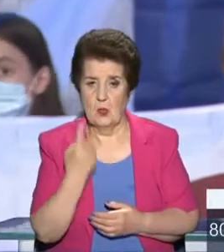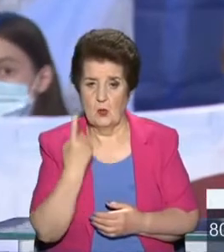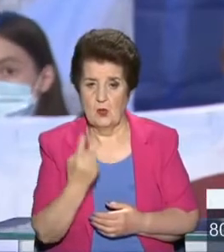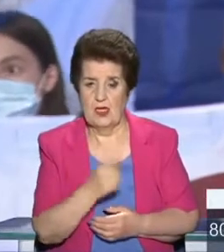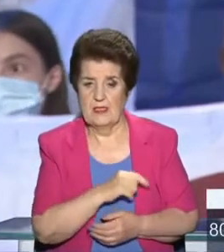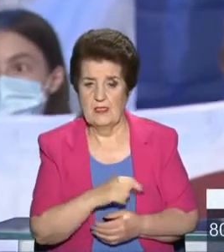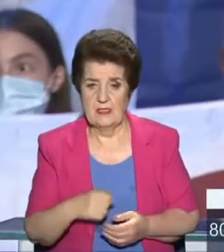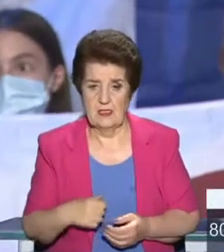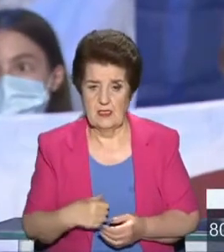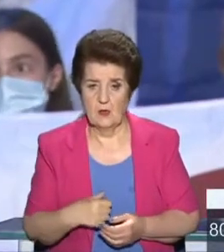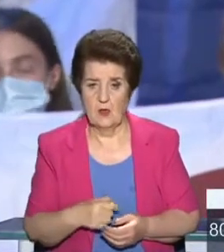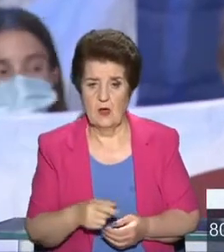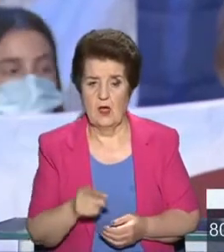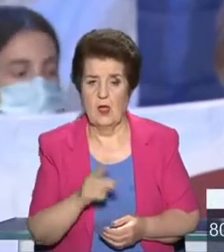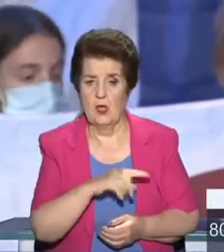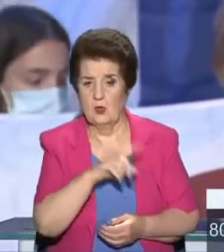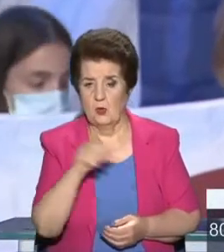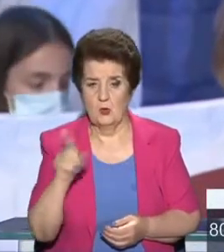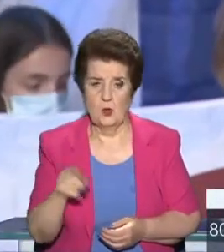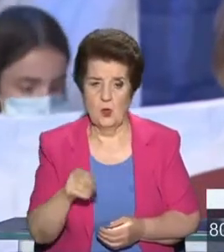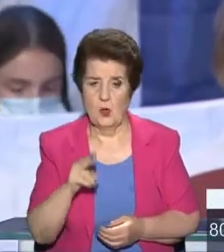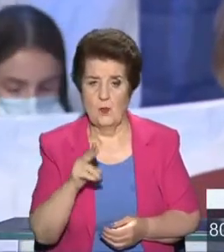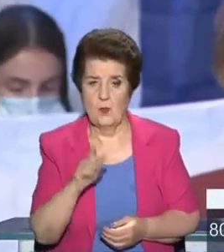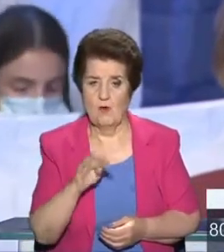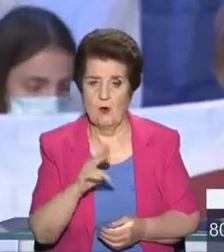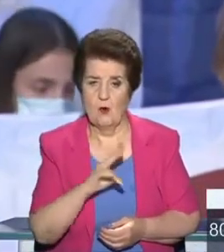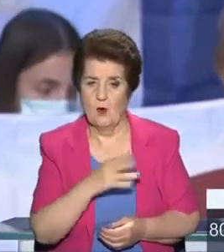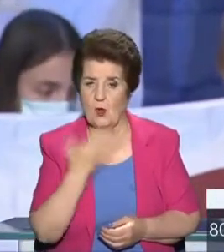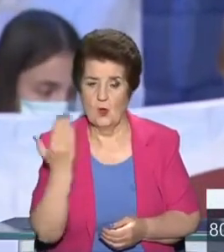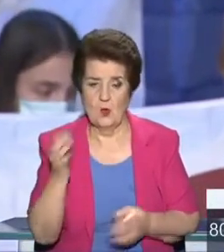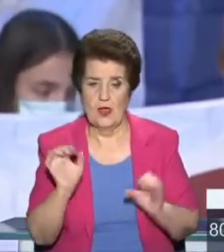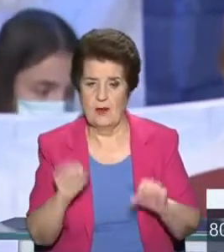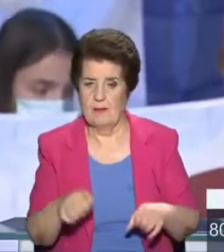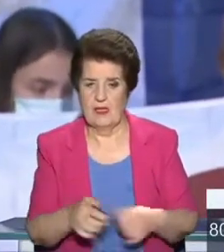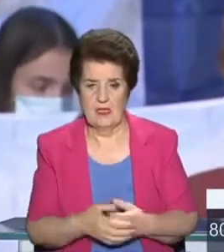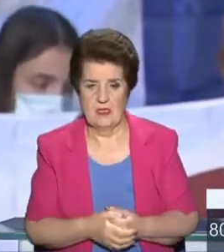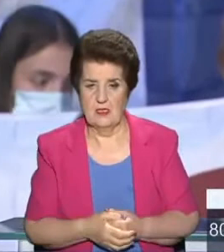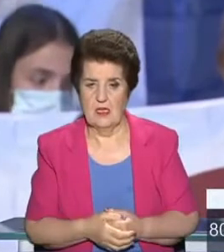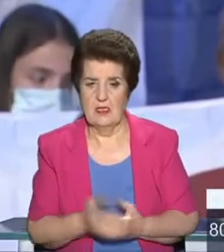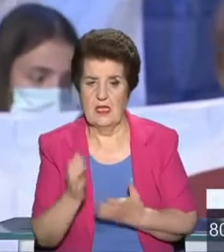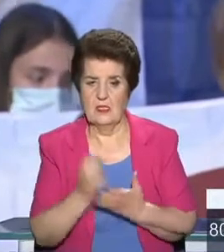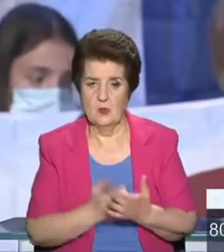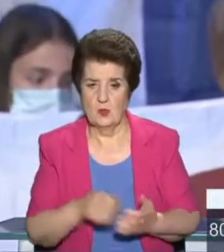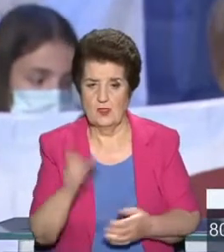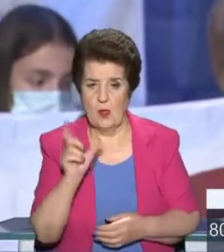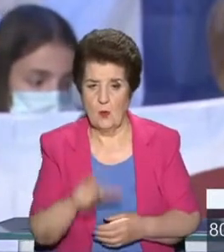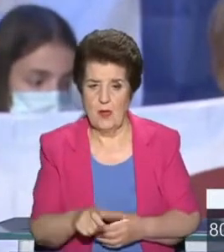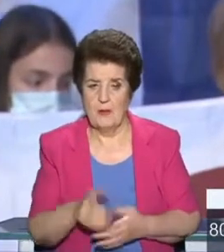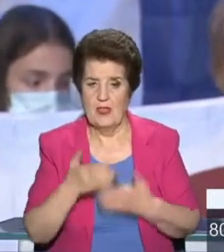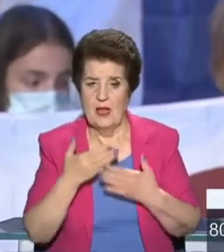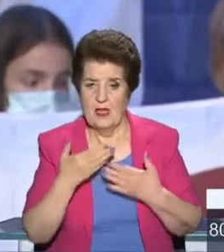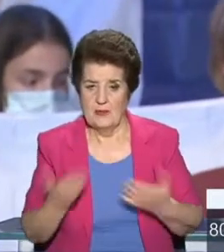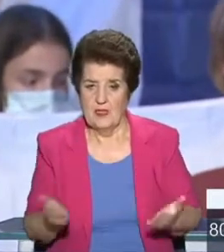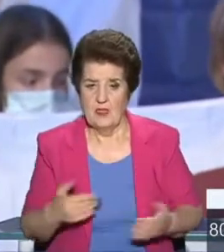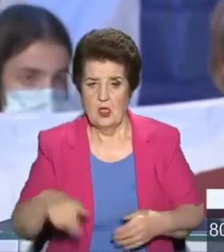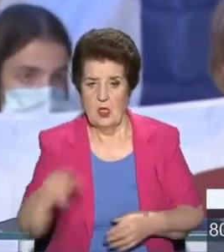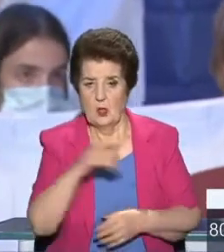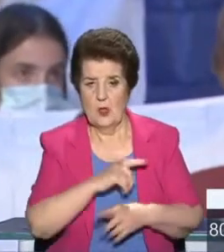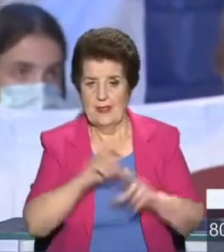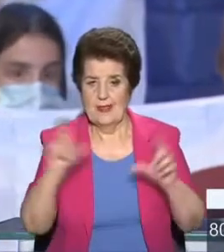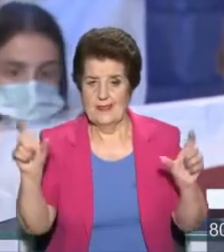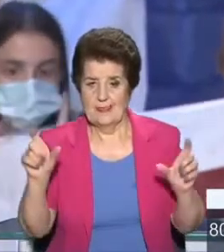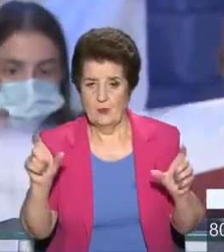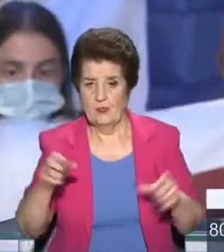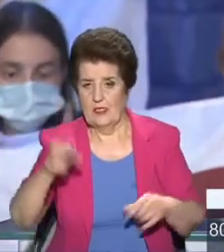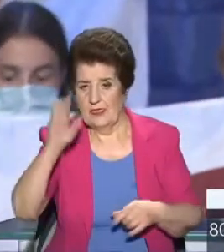de una singura tuturor provocărilor Deci nu avem capabilitate resurse umane lipsește în toate instituțiile statului